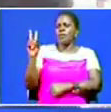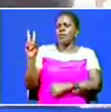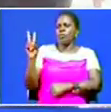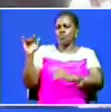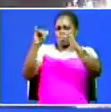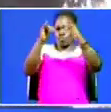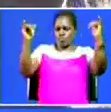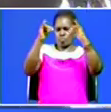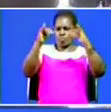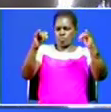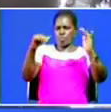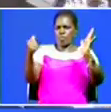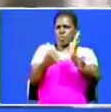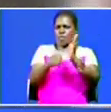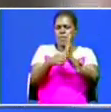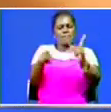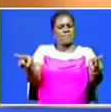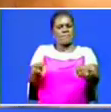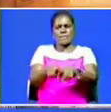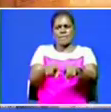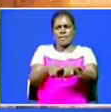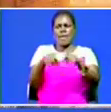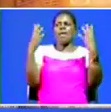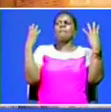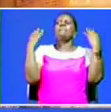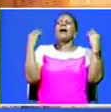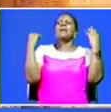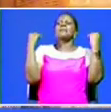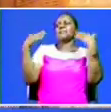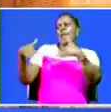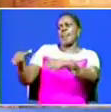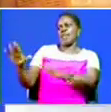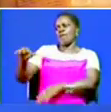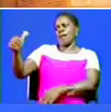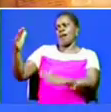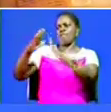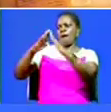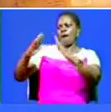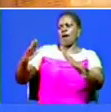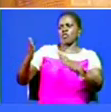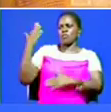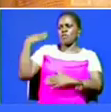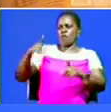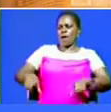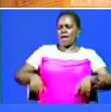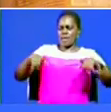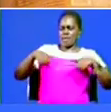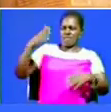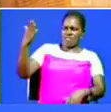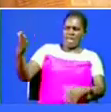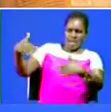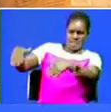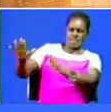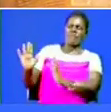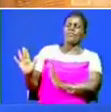shanties. Their woods are intertwined. Madras niliwacha kwa nyumba ingine huko karibu na mahali tulikuwa naishi. Tulikutokawacha